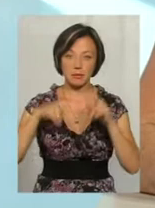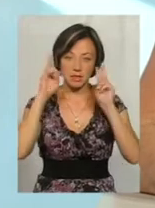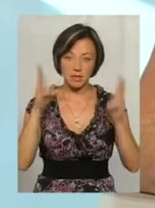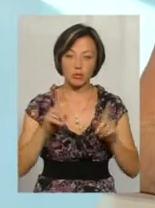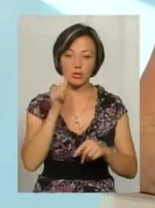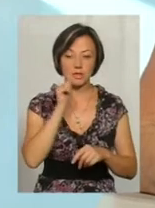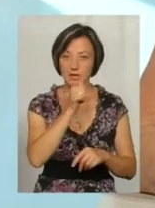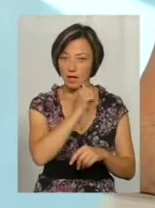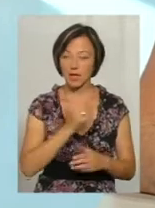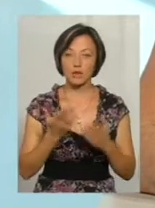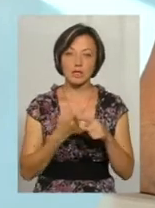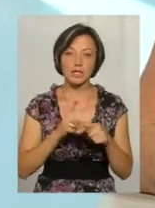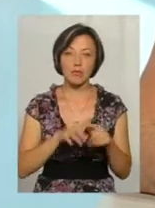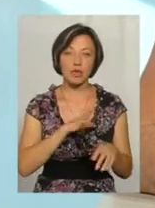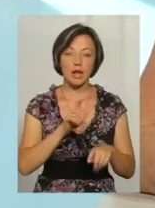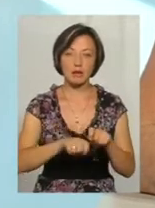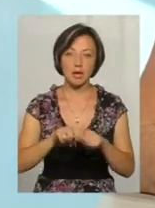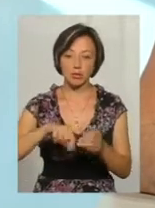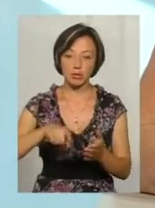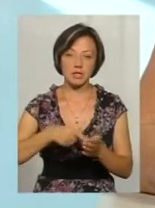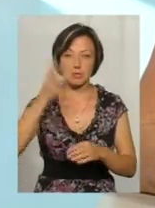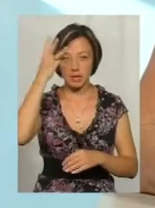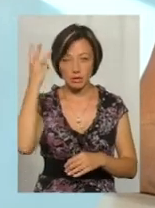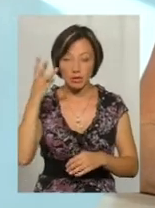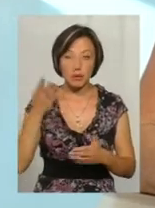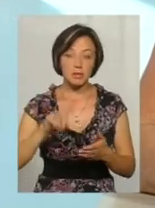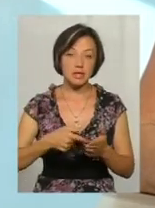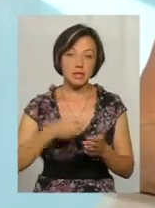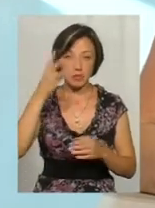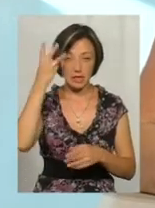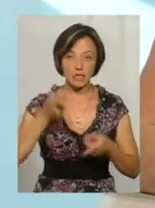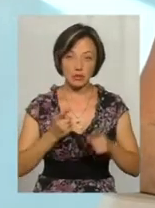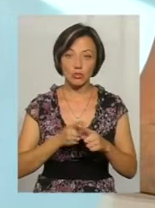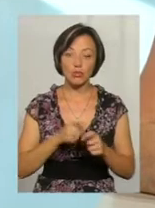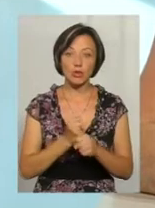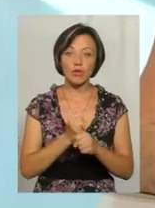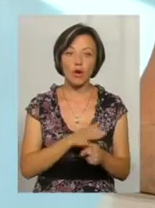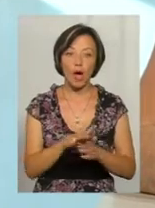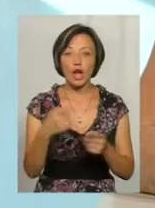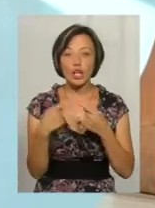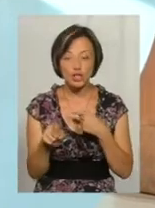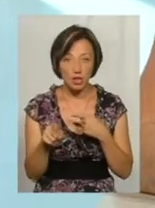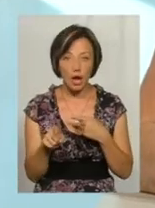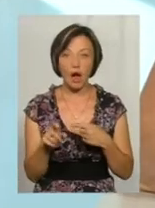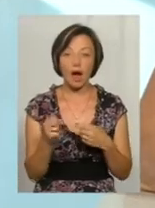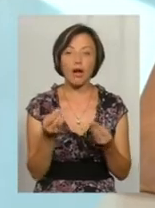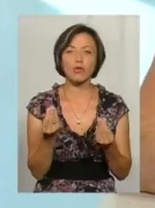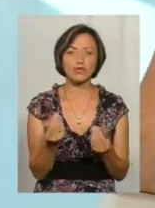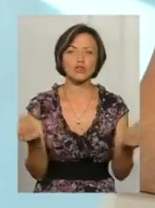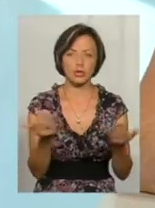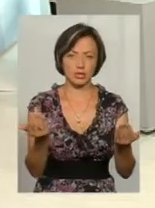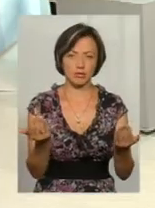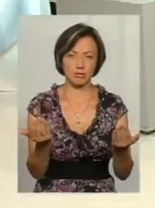вони засекречені. І якщо це були експерти по місту Хмельницькому, то місту Хмельницькому дійсно ці роботи робляться, я говорю про інше. А за які гроші вони